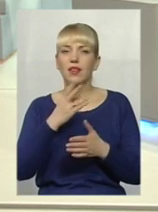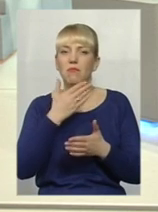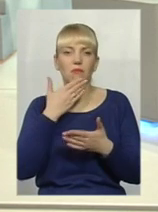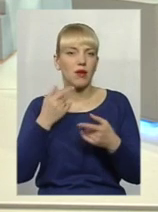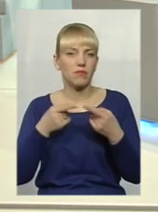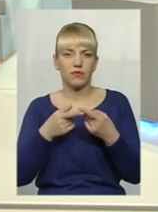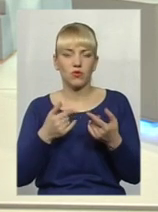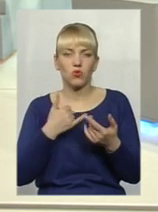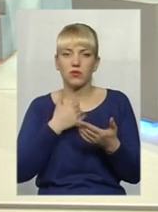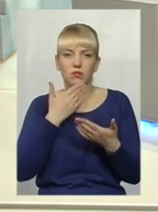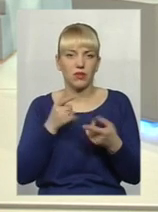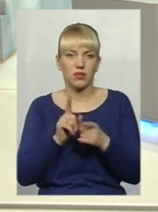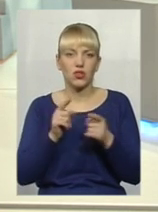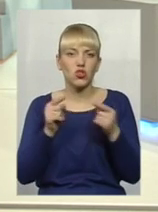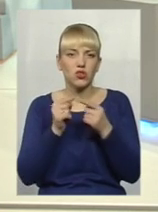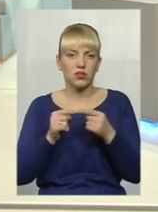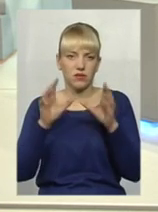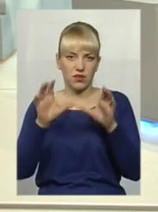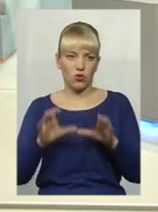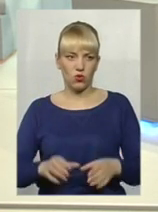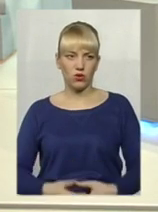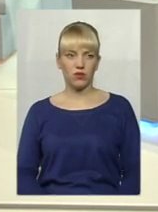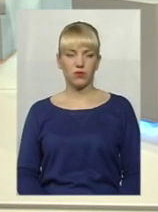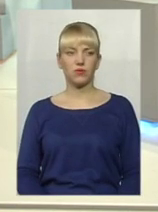чітких пунктів, куди можна це все здавати.